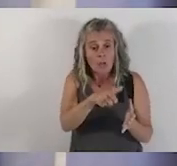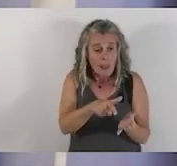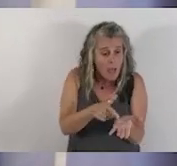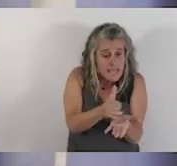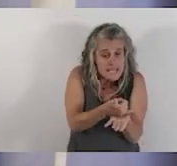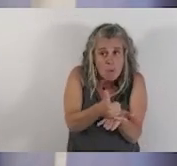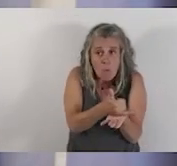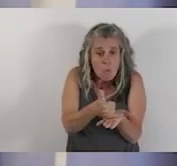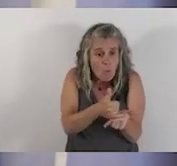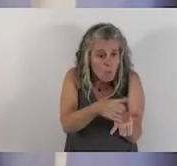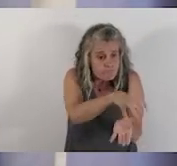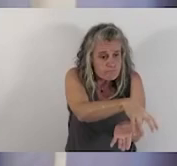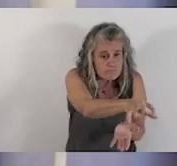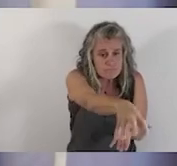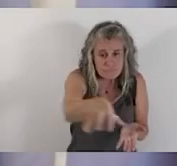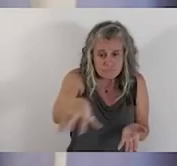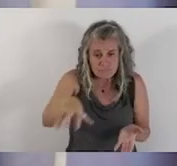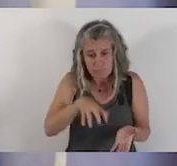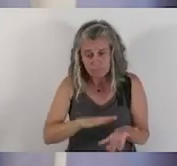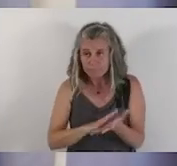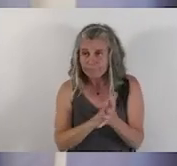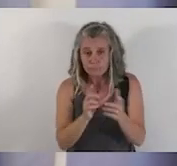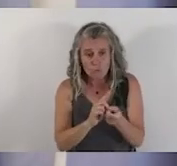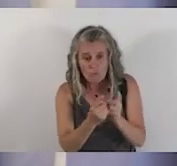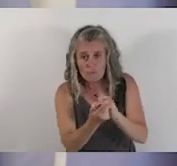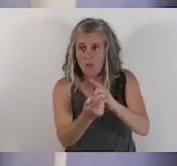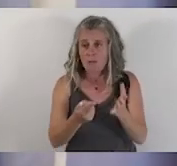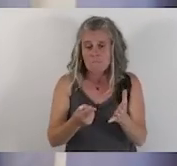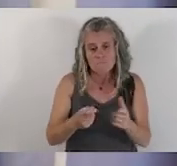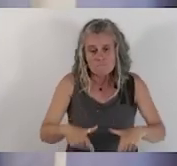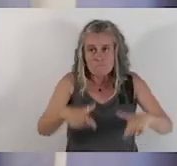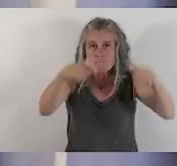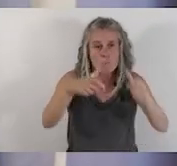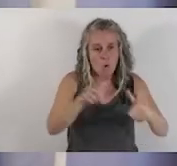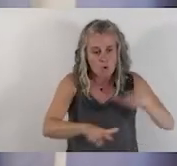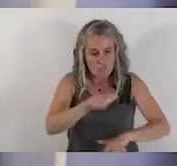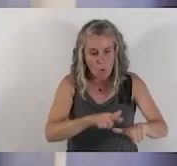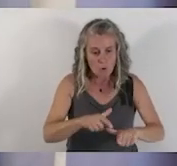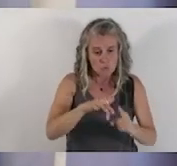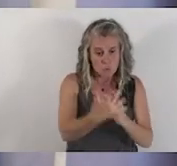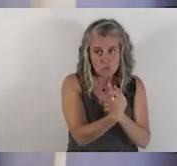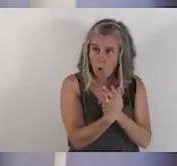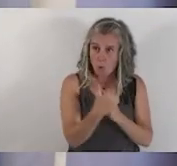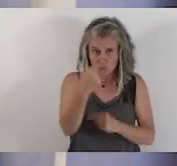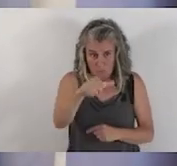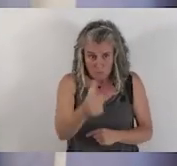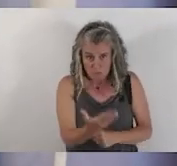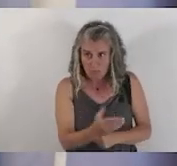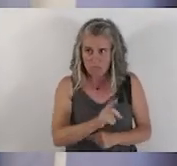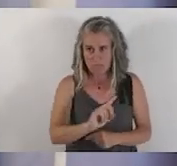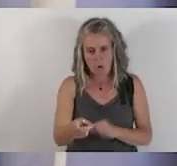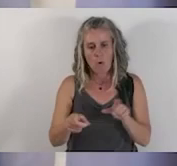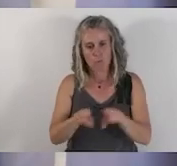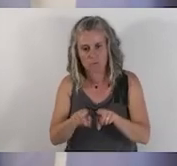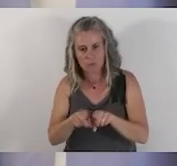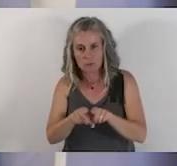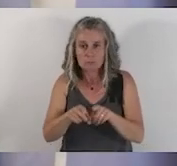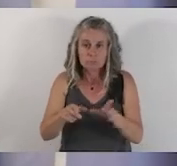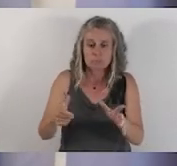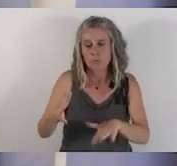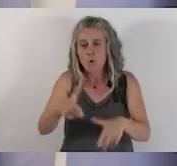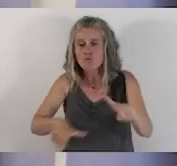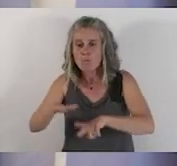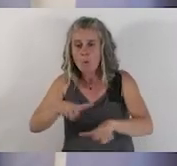logements sociaux, créer éventuellement des logements tiroirs pour reloger les personnes qui auraient besoin d'être relogées dans le cadre